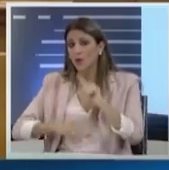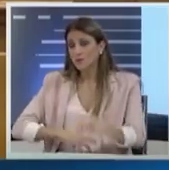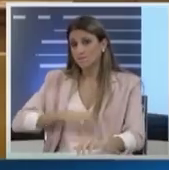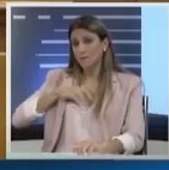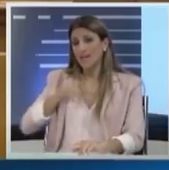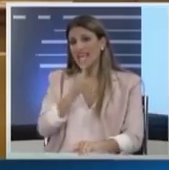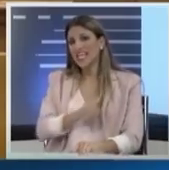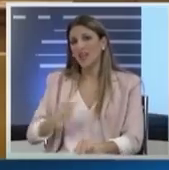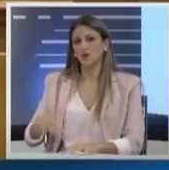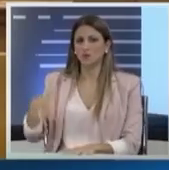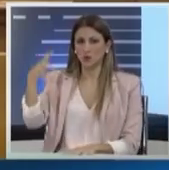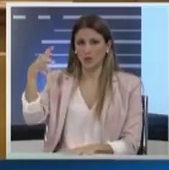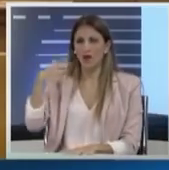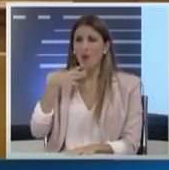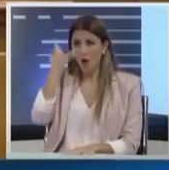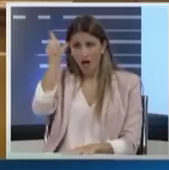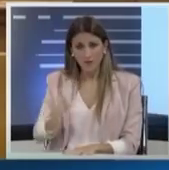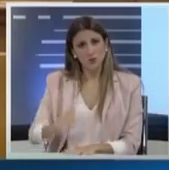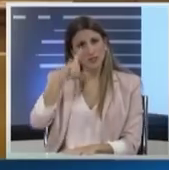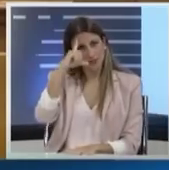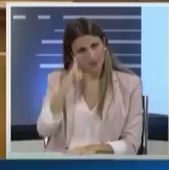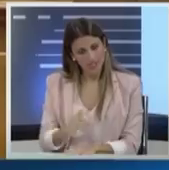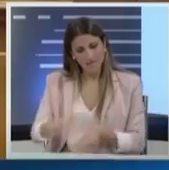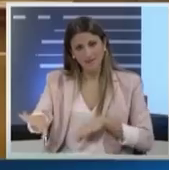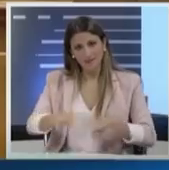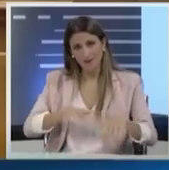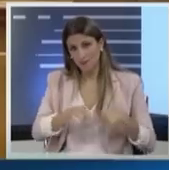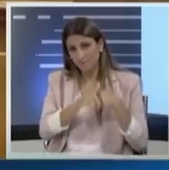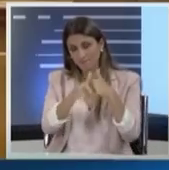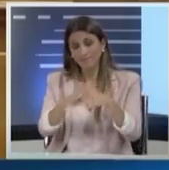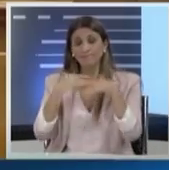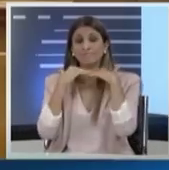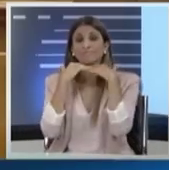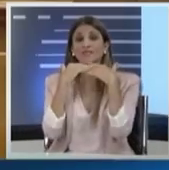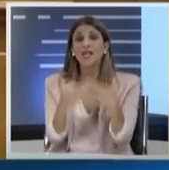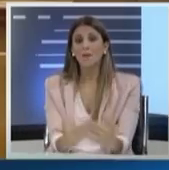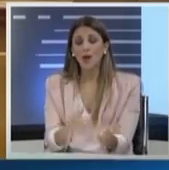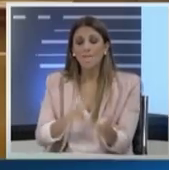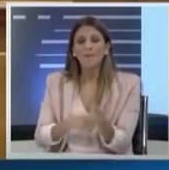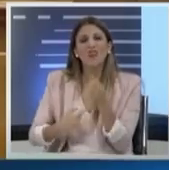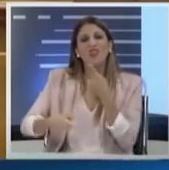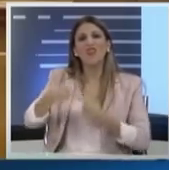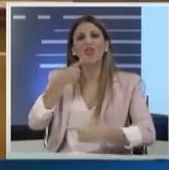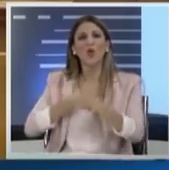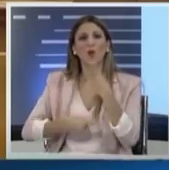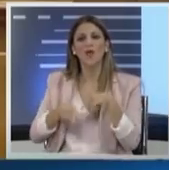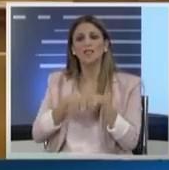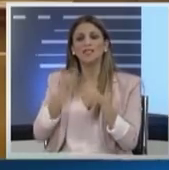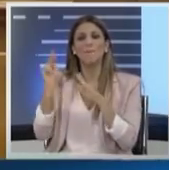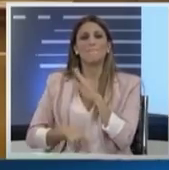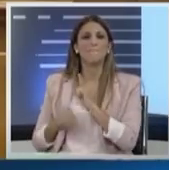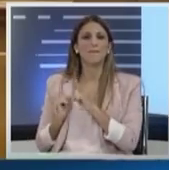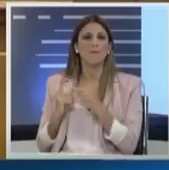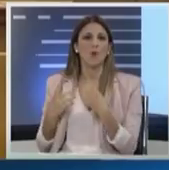καλά ότι αυτό το σχέδιο δεν μπορεί εύκολα να υλοποιηθεί χωρίς αυτό το άλοθη του μνημονιακού καταναγκασμού.